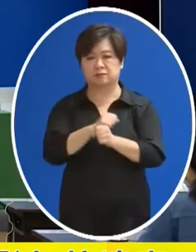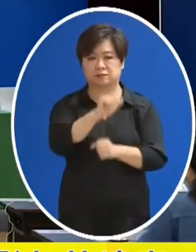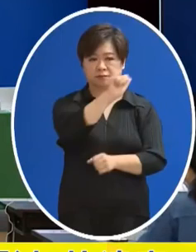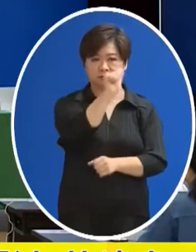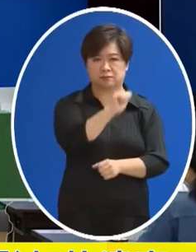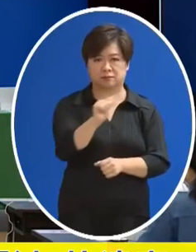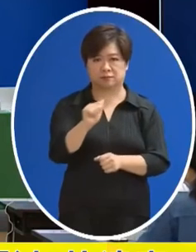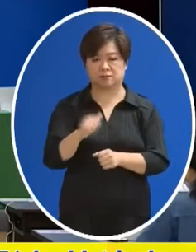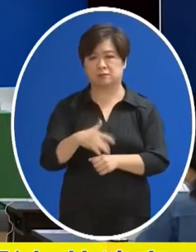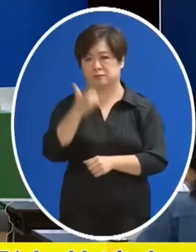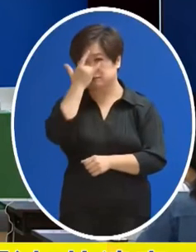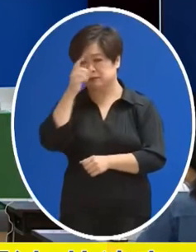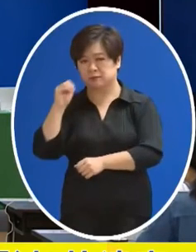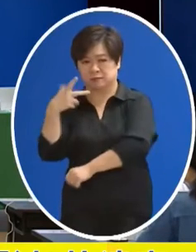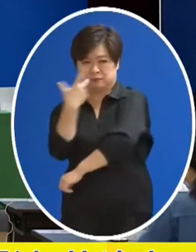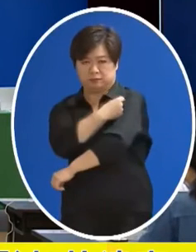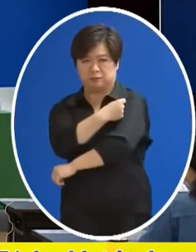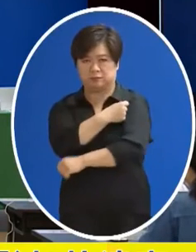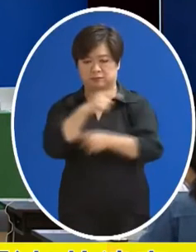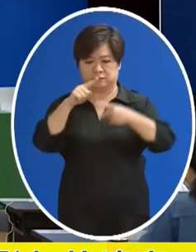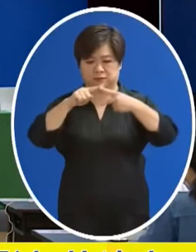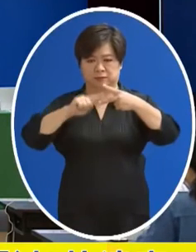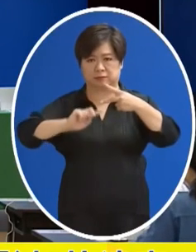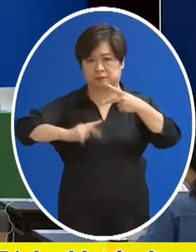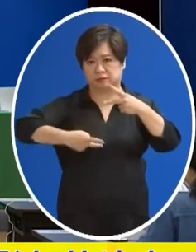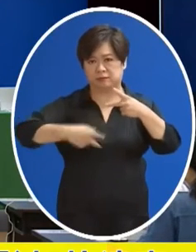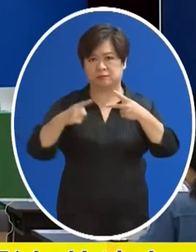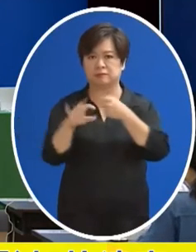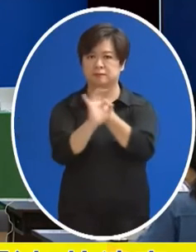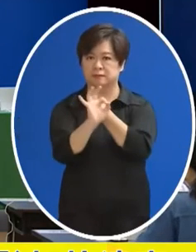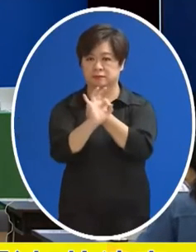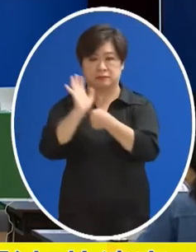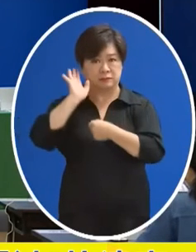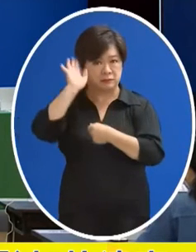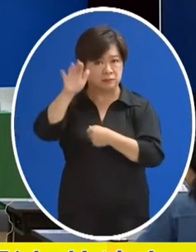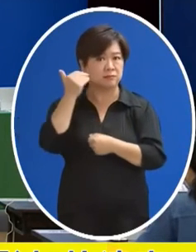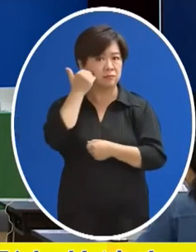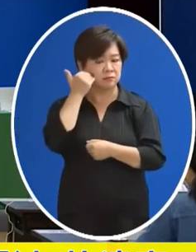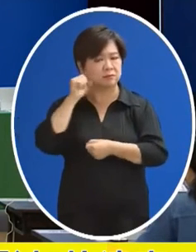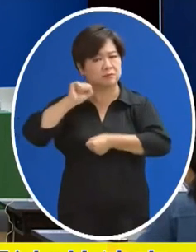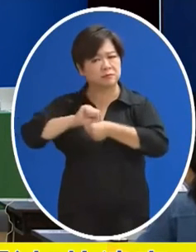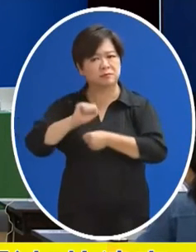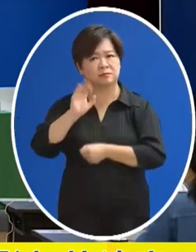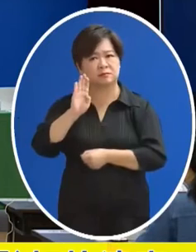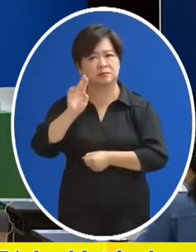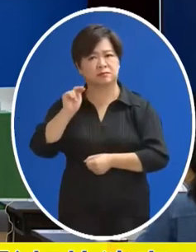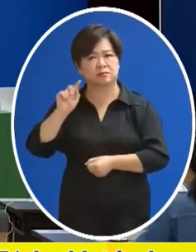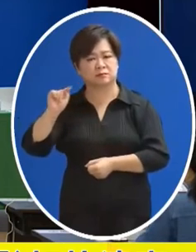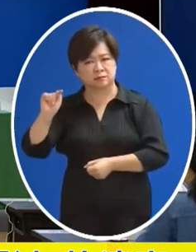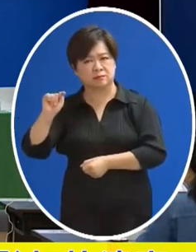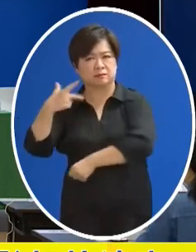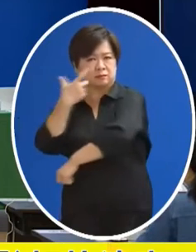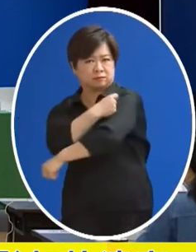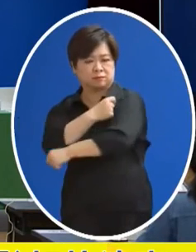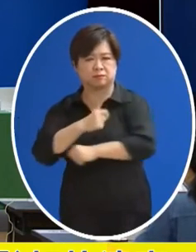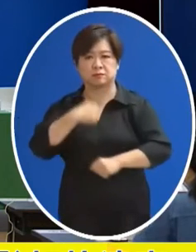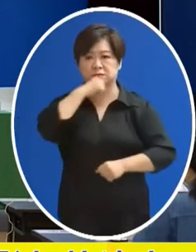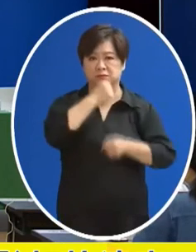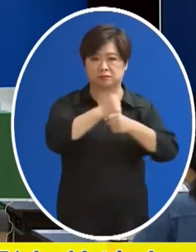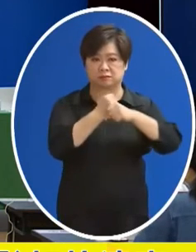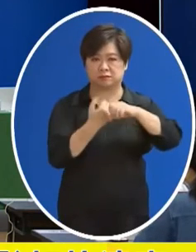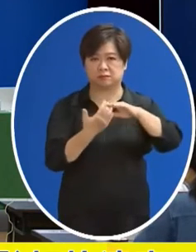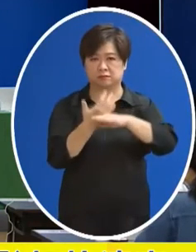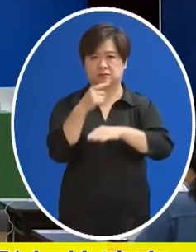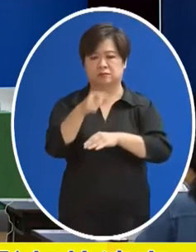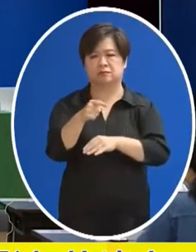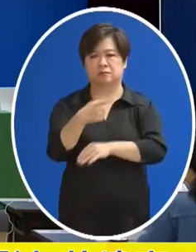苗的这个混打的试验。那以后如果说混打要加入BNT 或者是国产疫苗，是不是也要做相关的